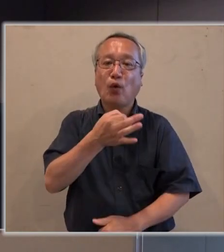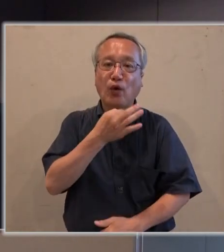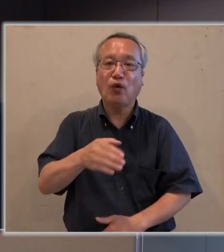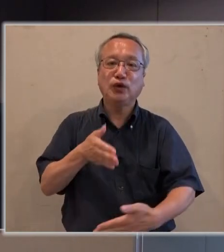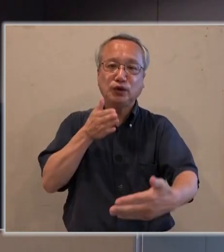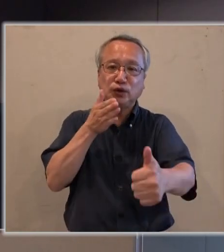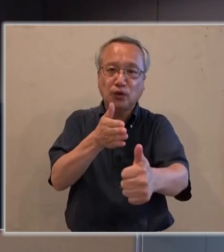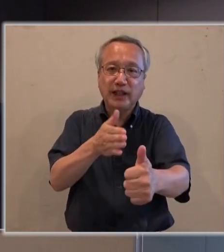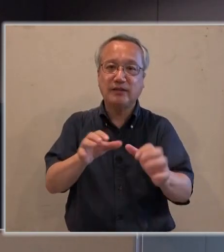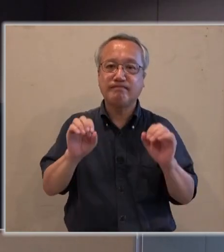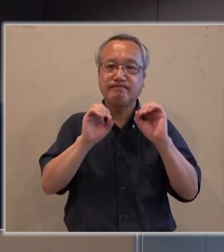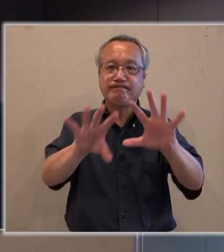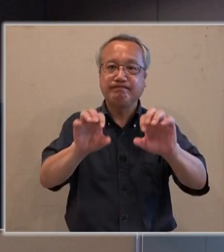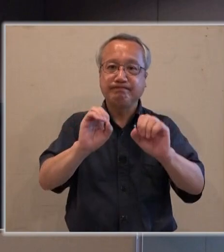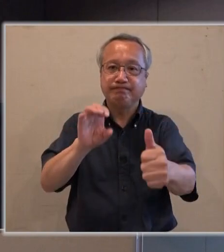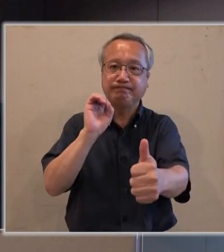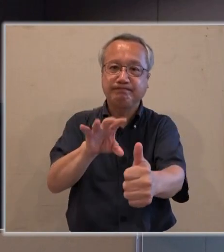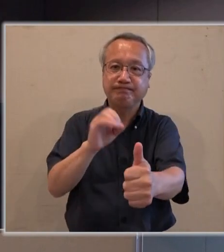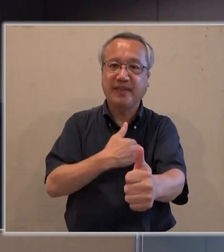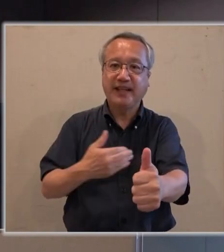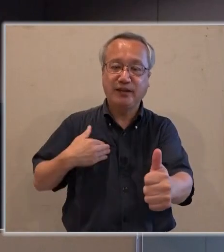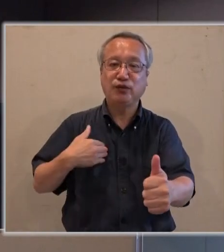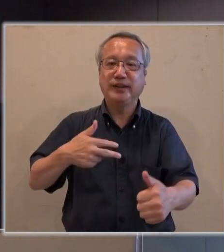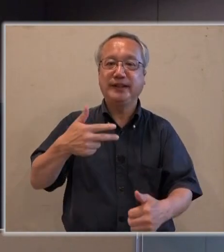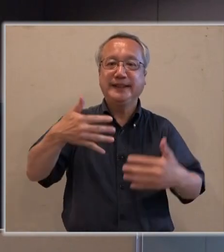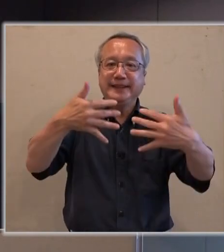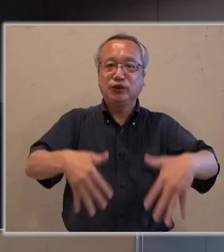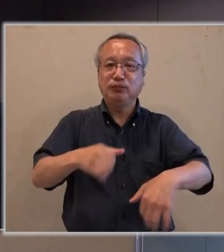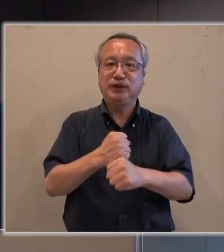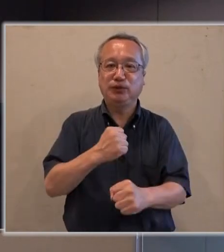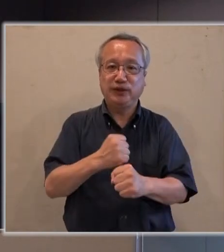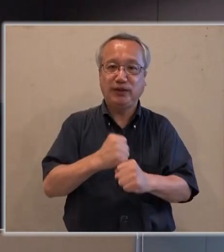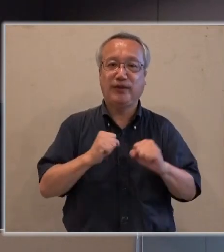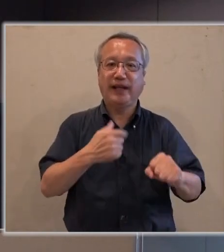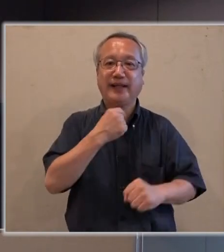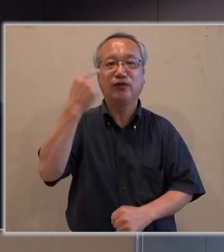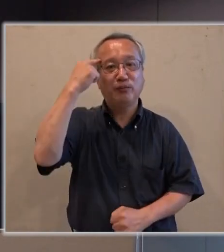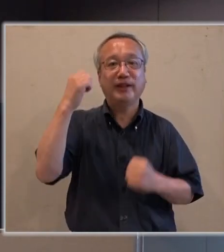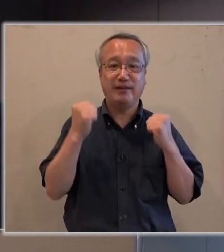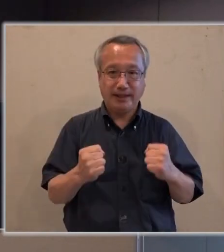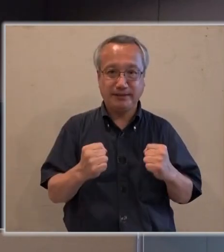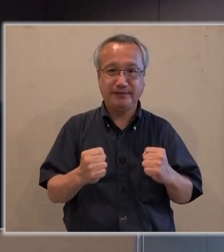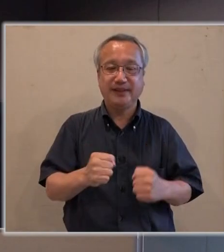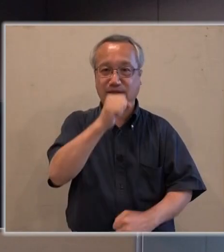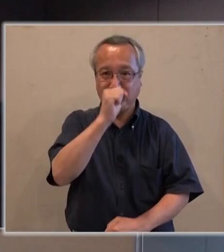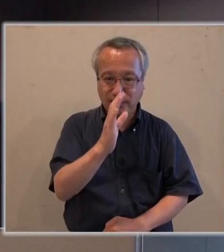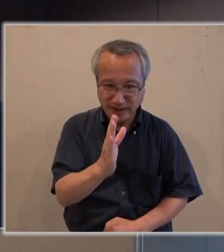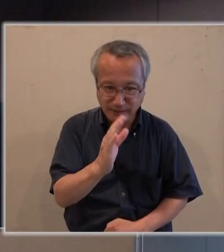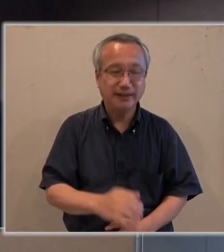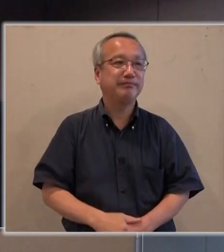を作ることに頑張りたいと思っています。よろしくお願いいたします。 ありがとうございます。